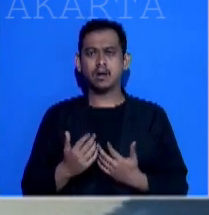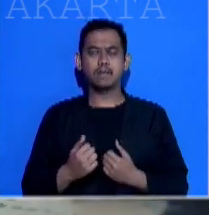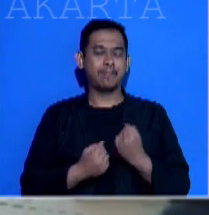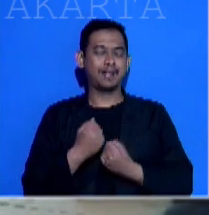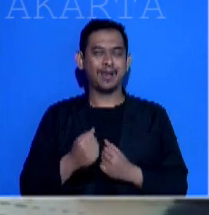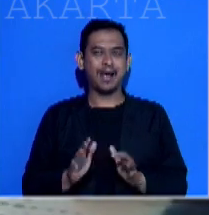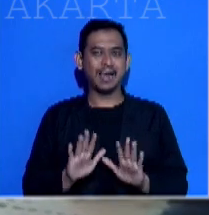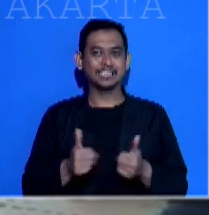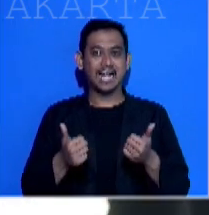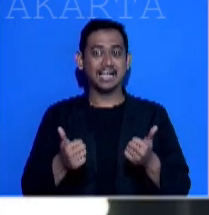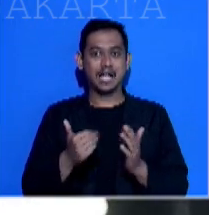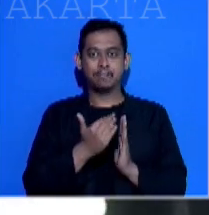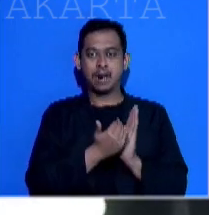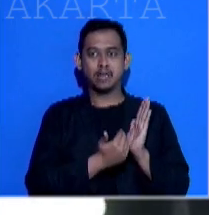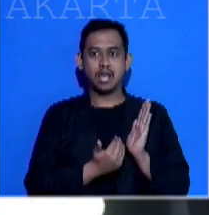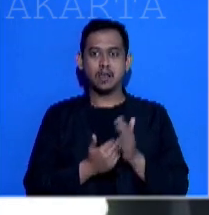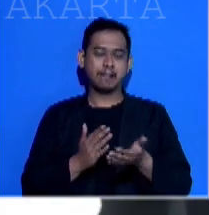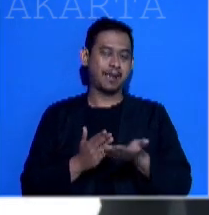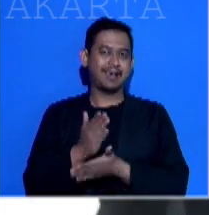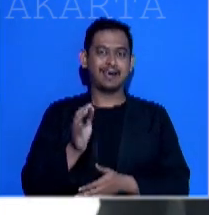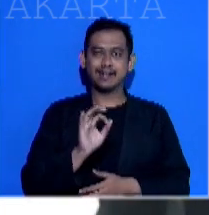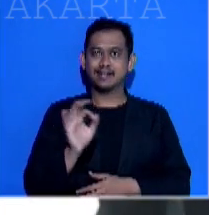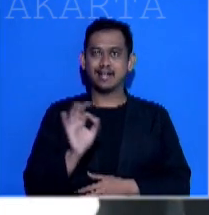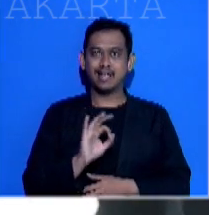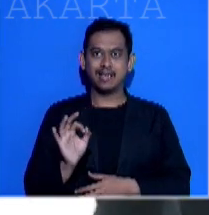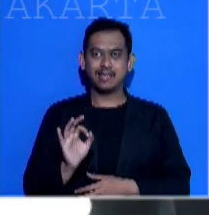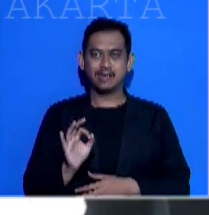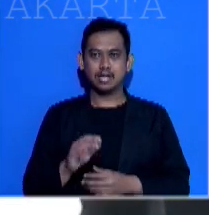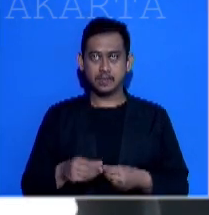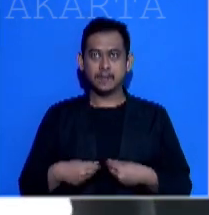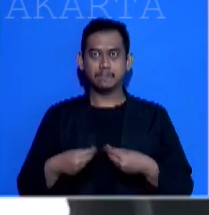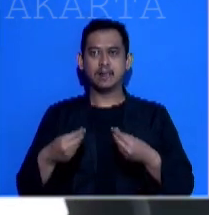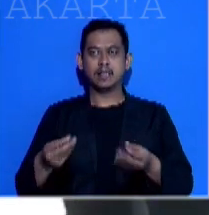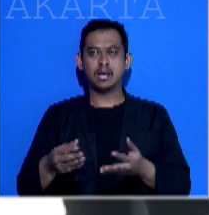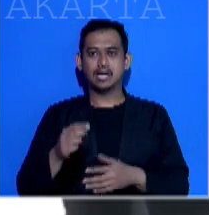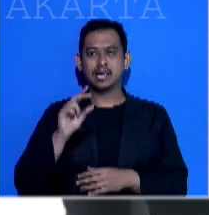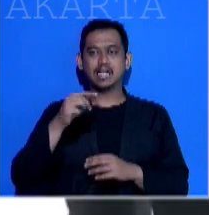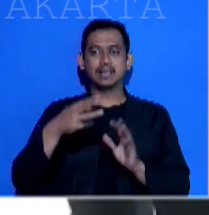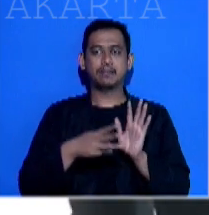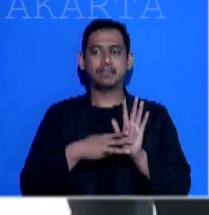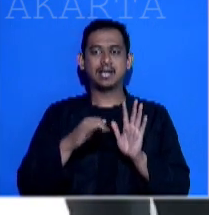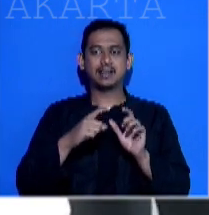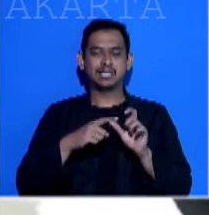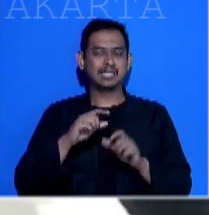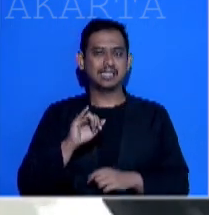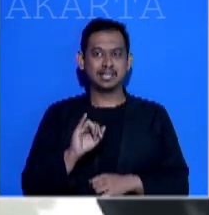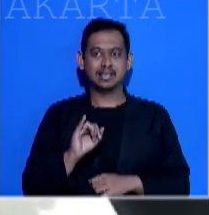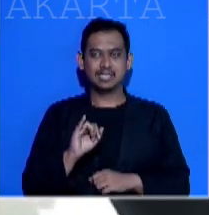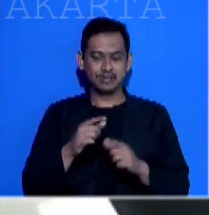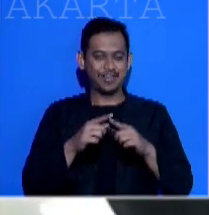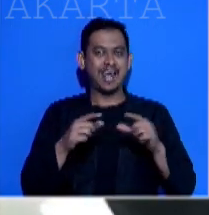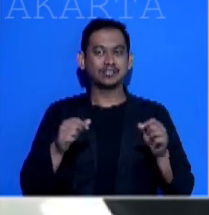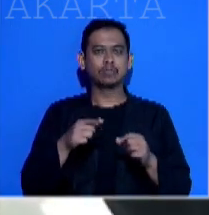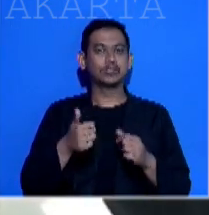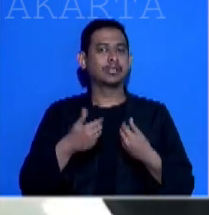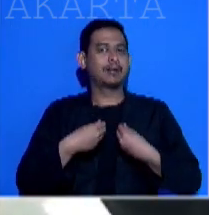pernah melanggar peraturan. Selain memberikan remisi, para narapidana perempuan ini juga diberikan fasilitas berkomunikasi dengan